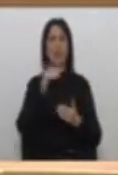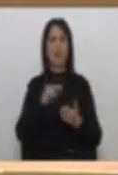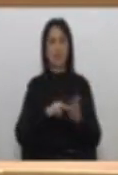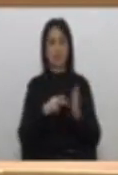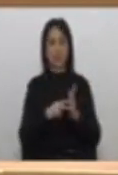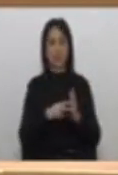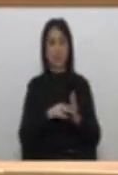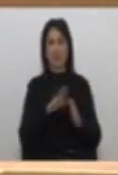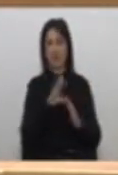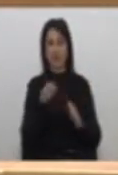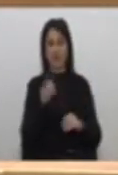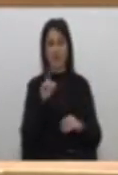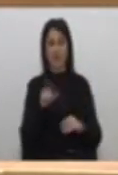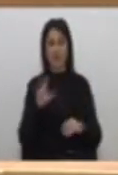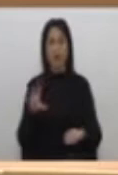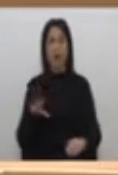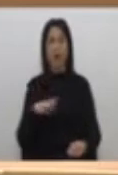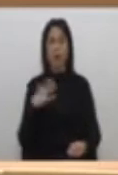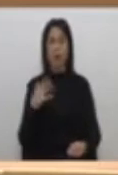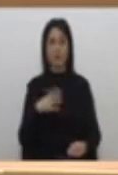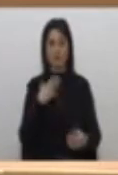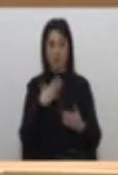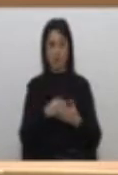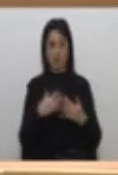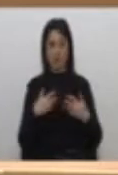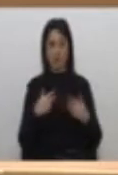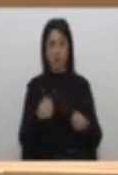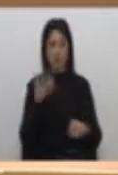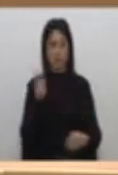რომ ყველა ადამიანს ჰქონდეს თავისი